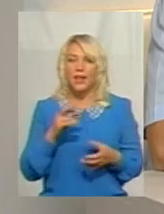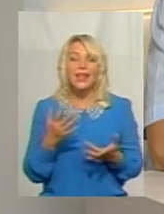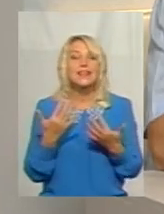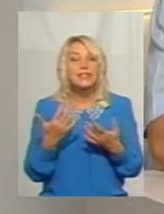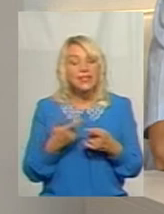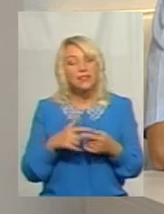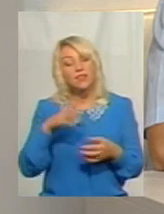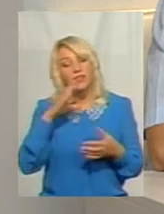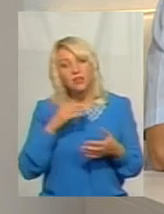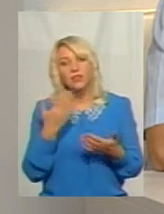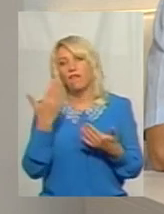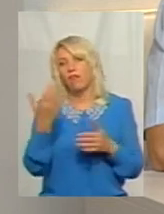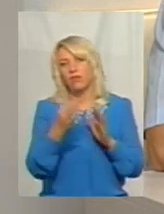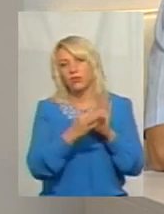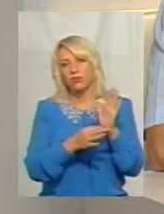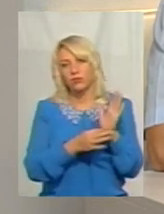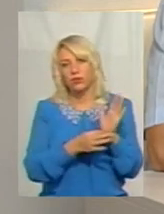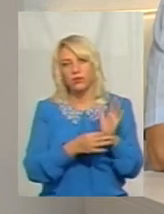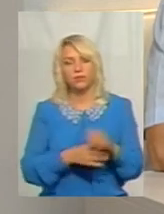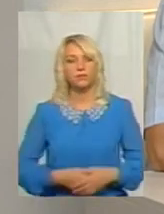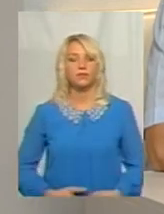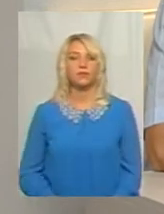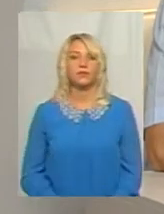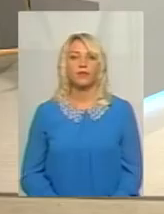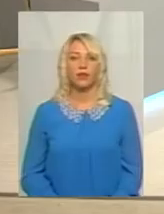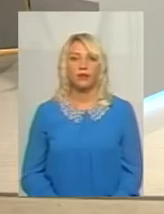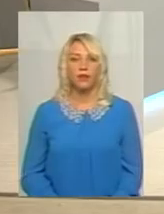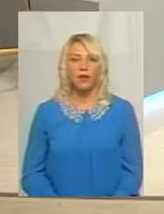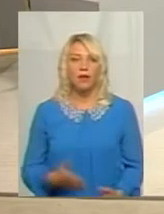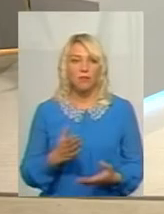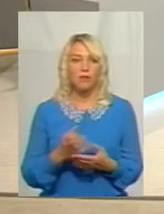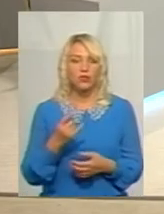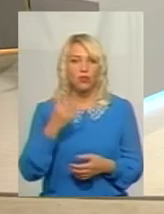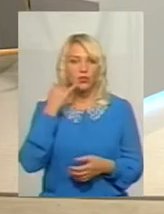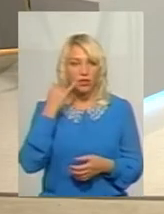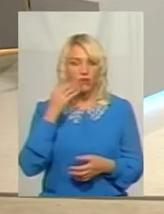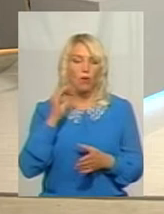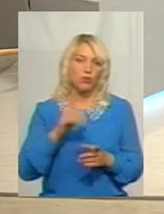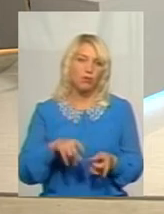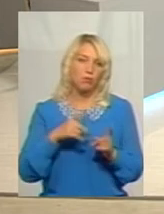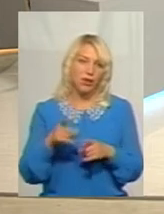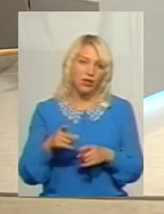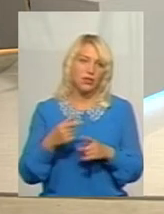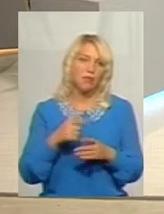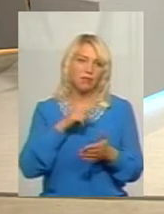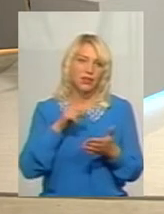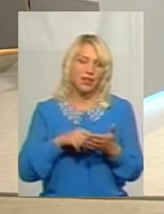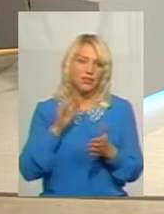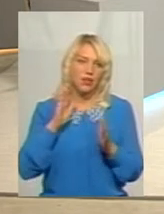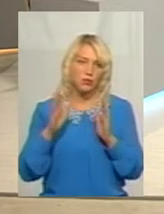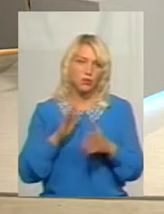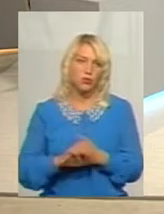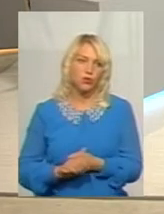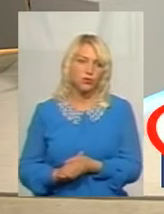наскільки це вдається, ну, це оцінювати мешканцям. І маємо ще телефонний дзвінок, і потім перейдемо до запитань із Фейсбуку. Добрий вечір, слухаю